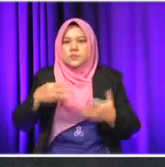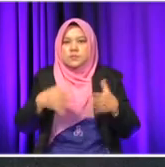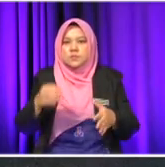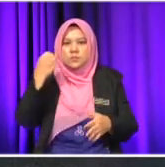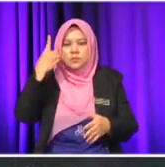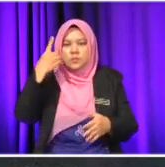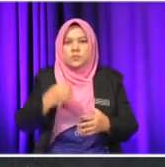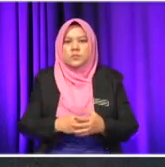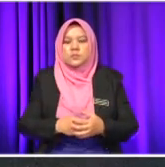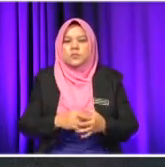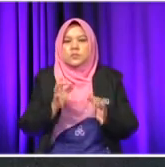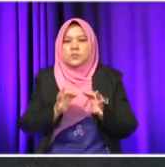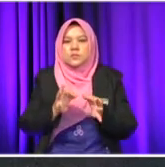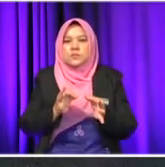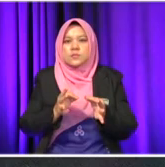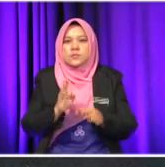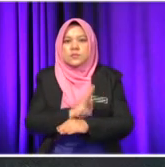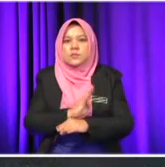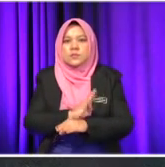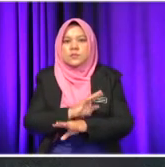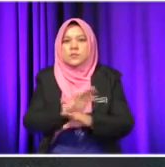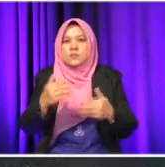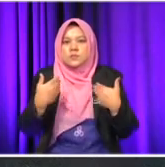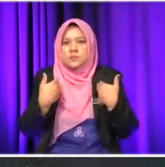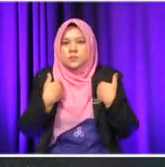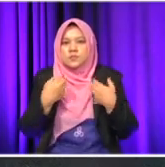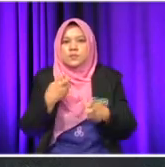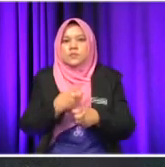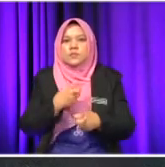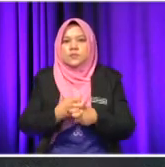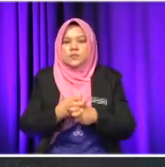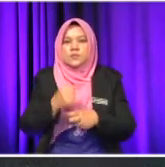paham dah Oh sekiranya ini tak jelas